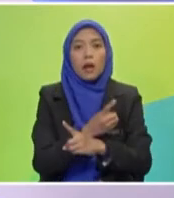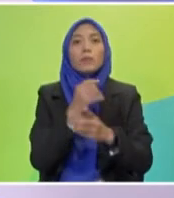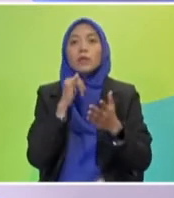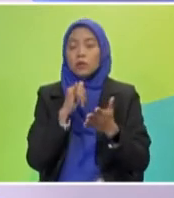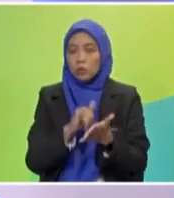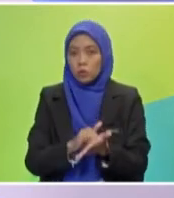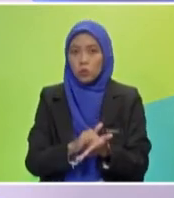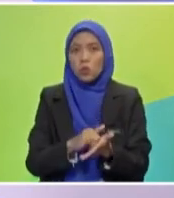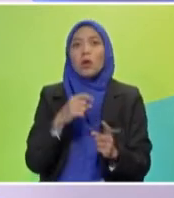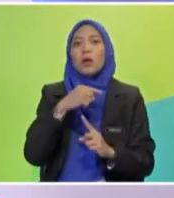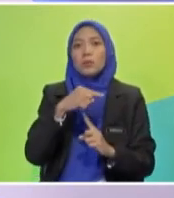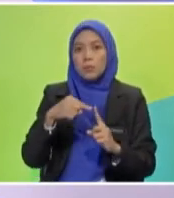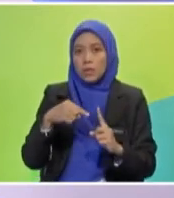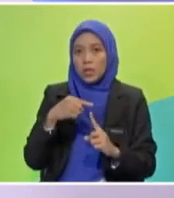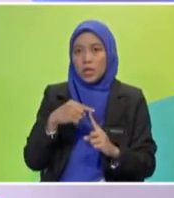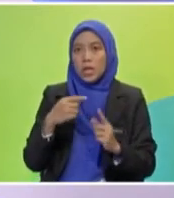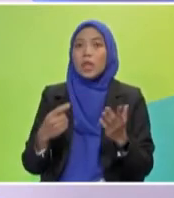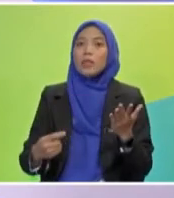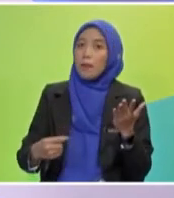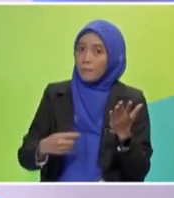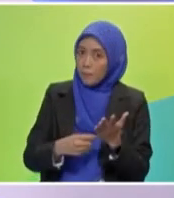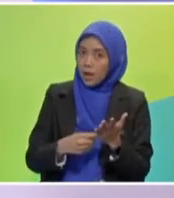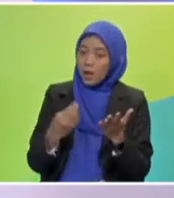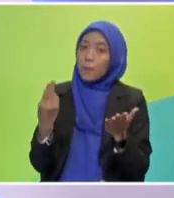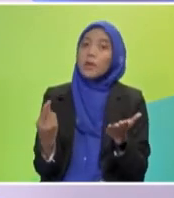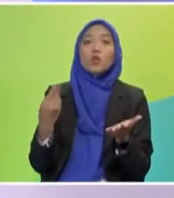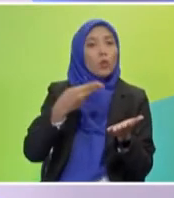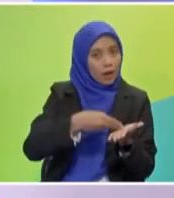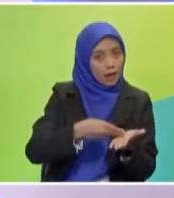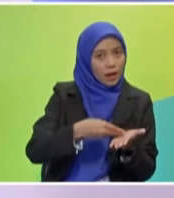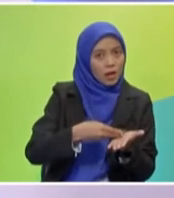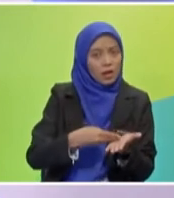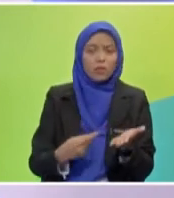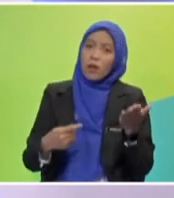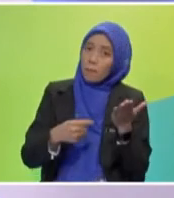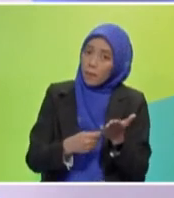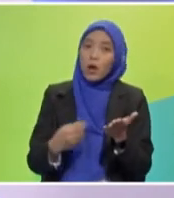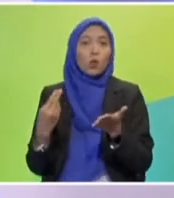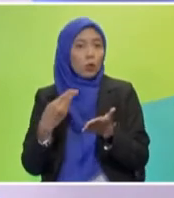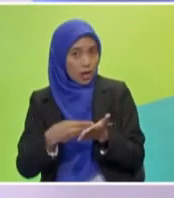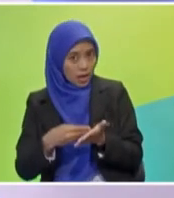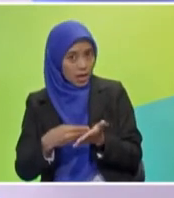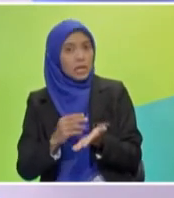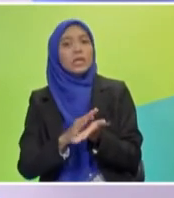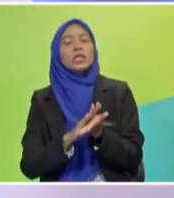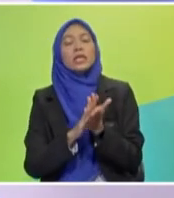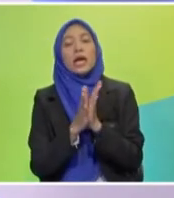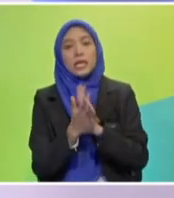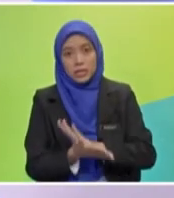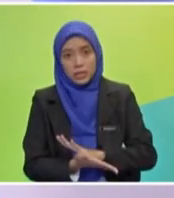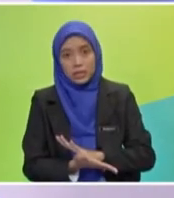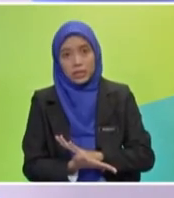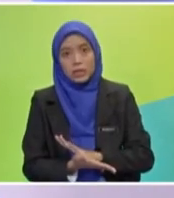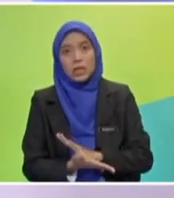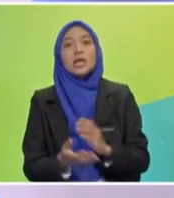berlaku apabila proses tambah berulang. Bila tambah berulang, jadilah yang